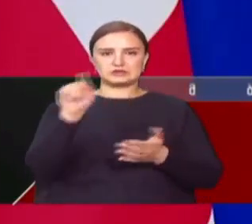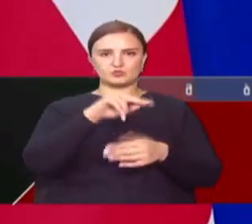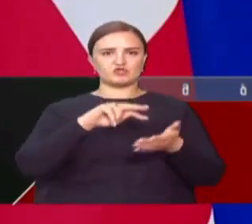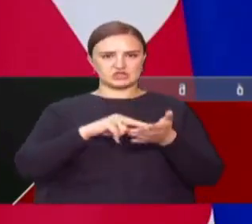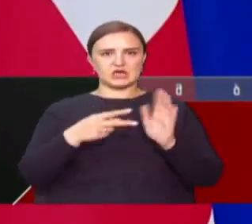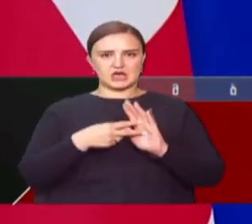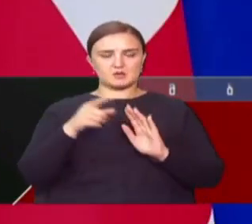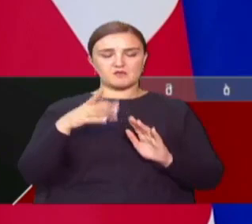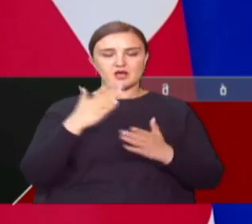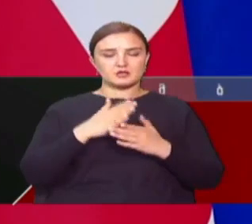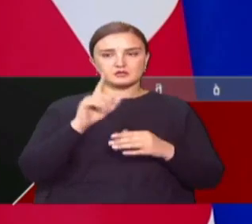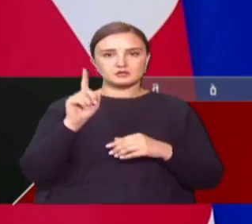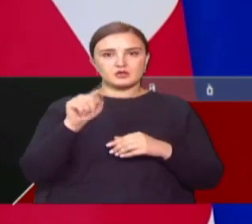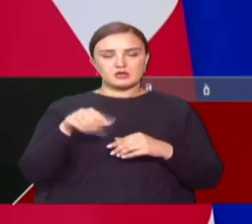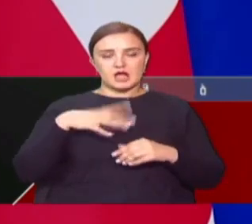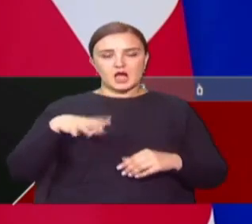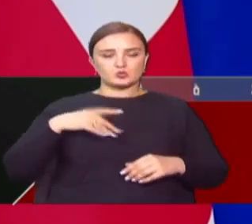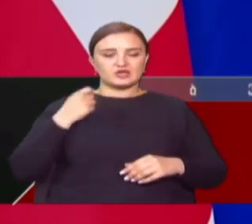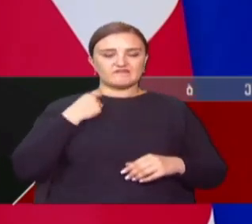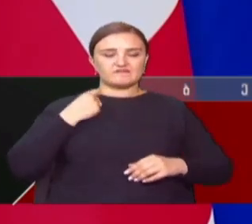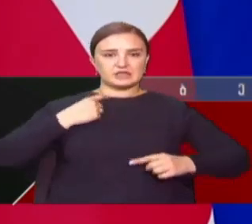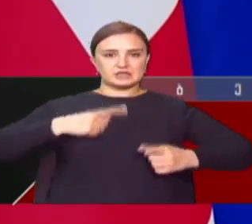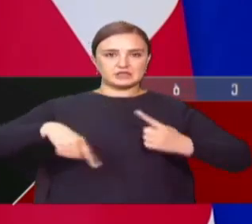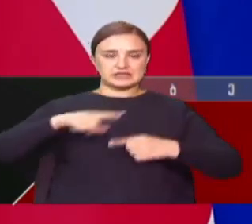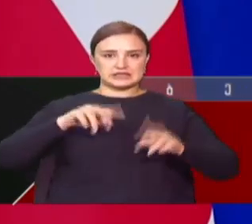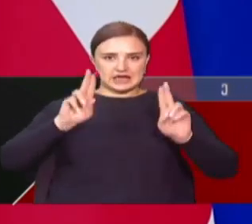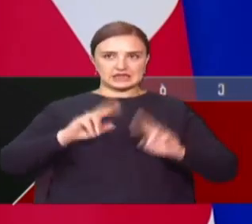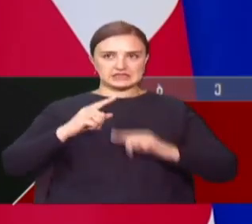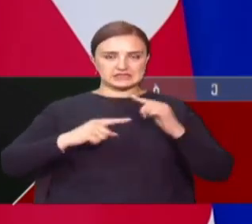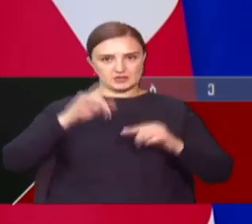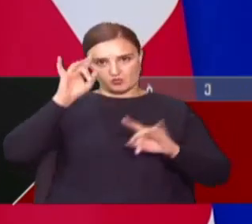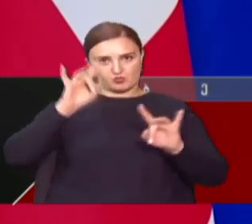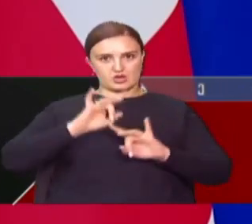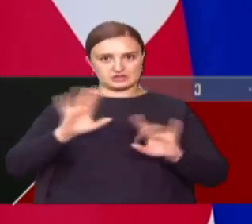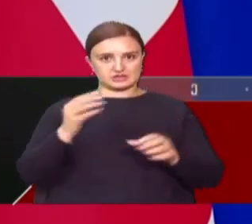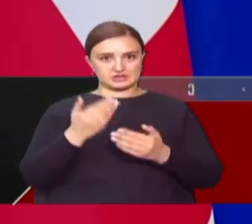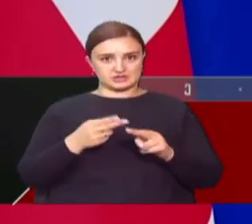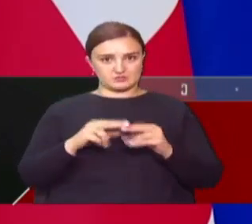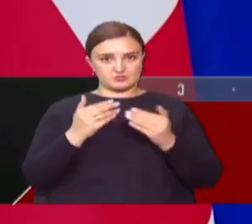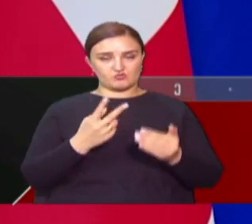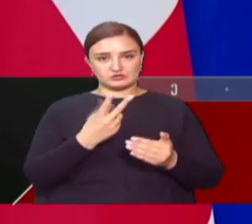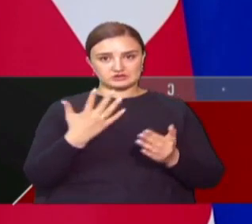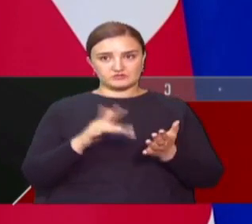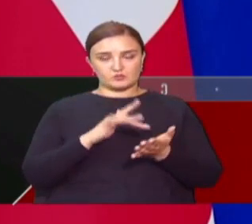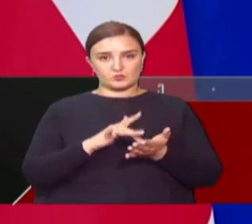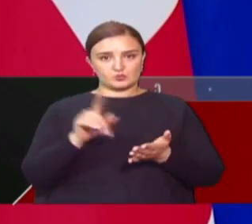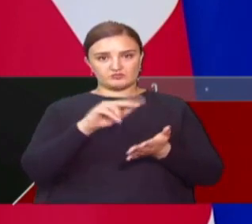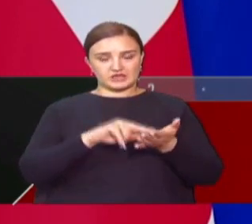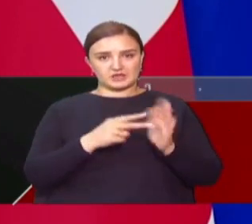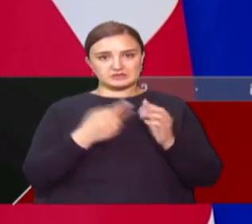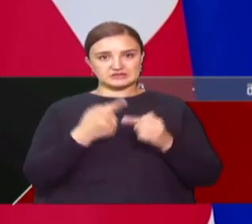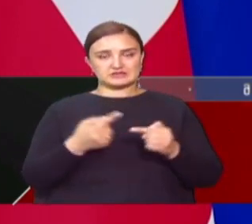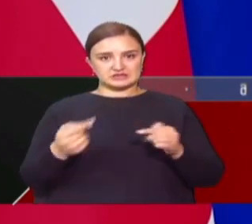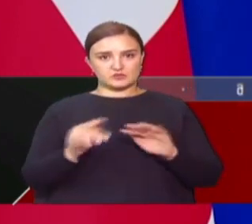არის ქართული ღვინის წარმოების და ქართული ღვინის წარმოების ტრადიციის პოპულარიზაციაზე. 23 მუნიციპალიტეტში იგეგმება სხვადასხვა